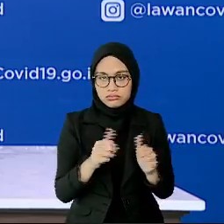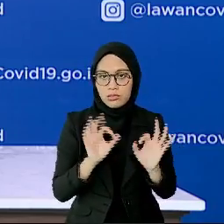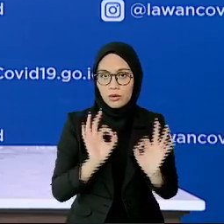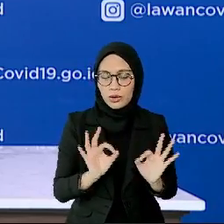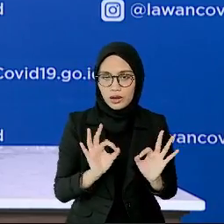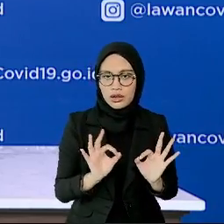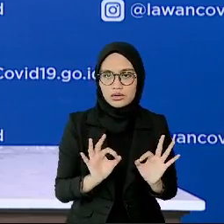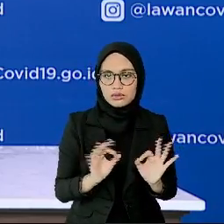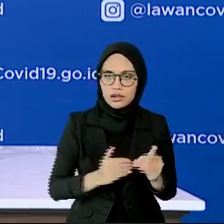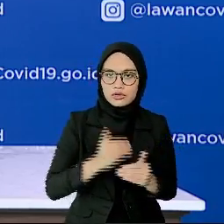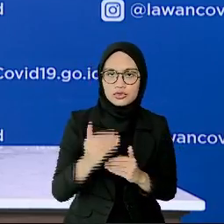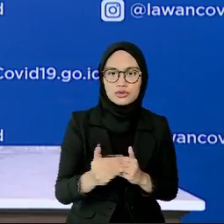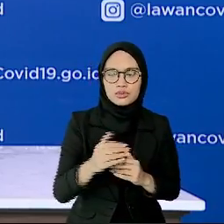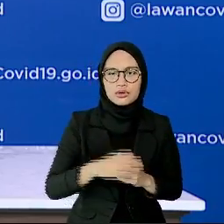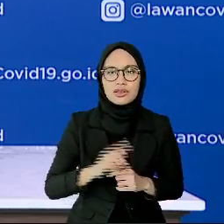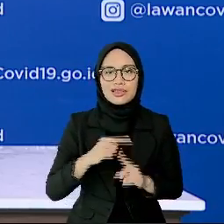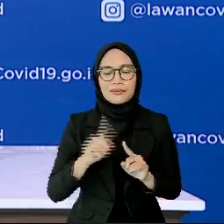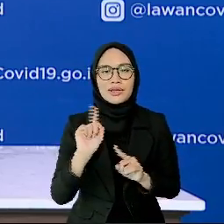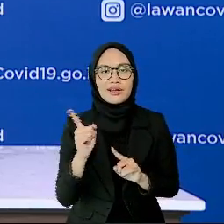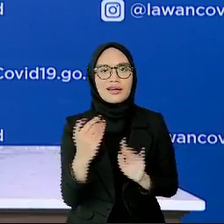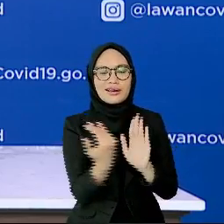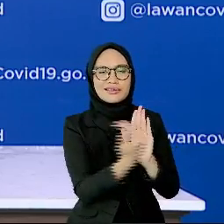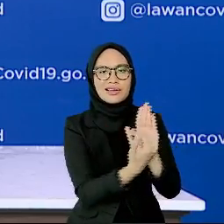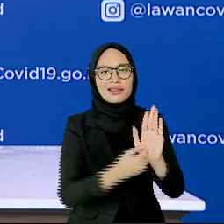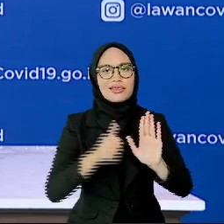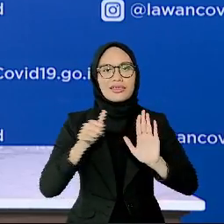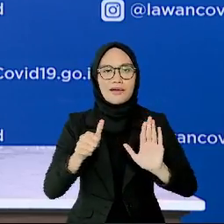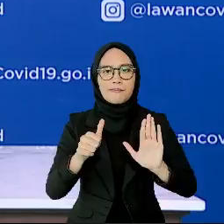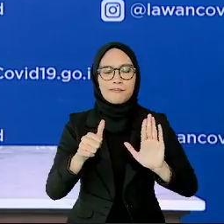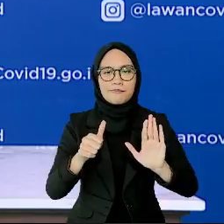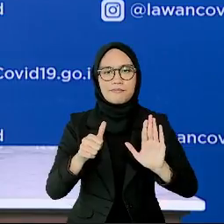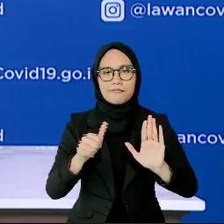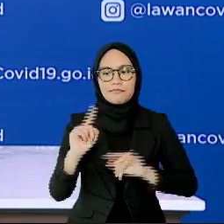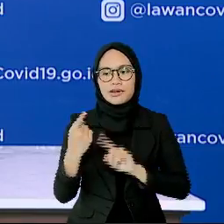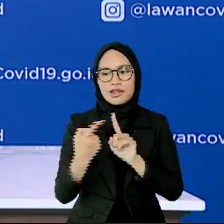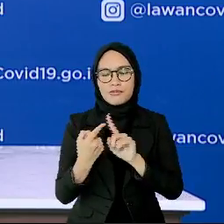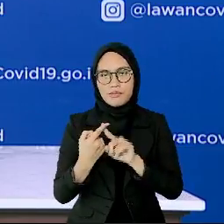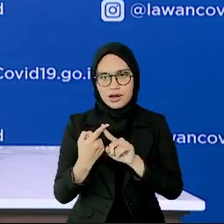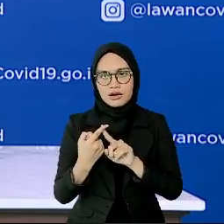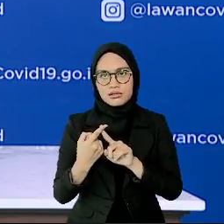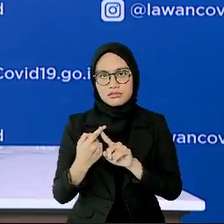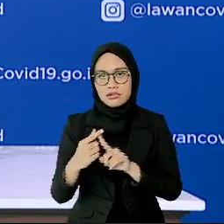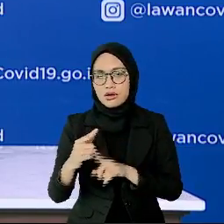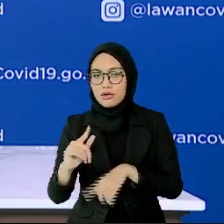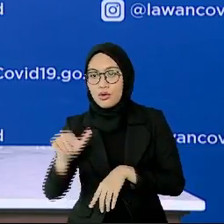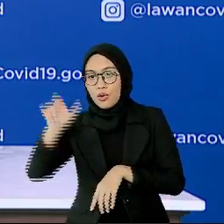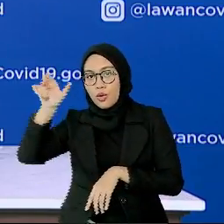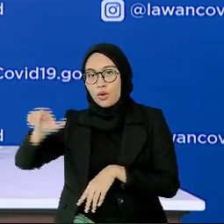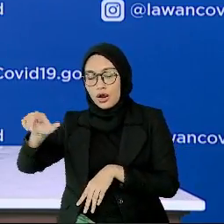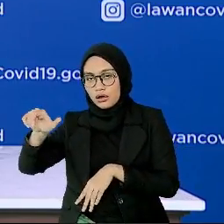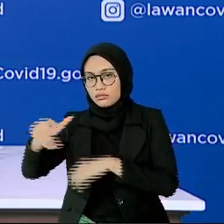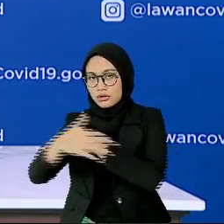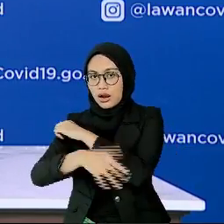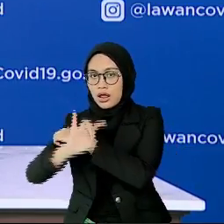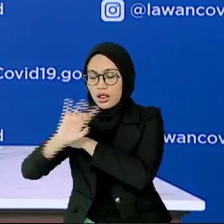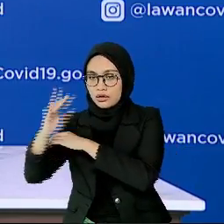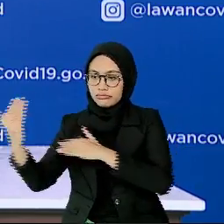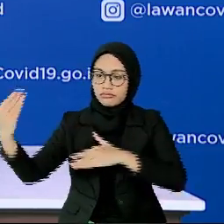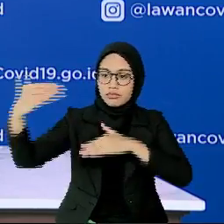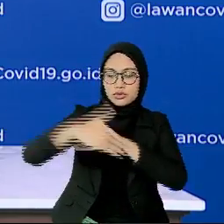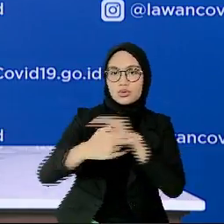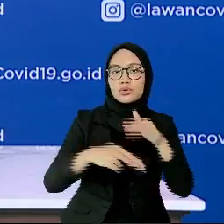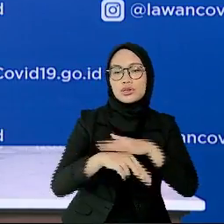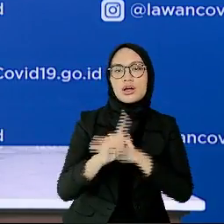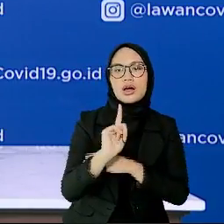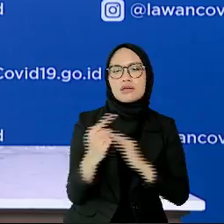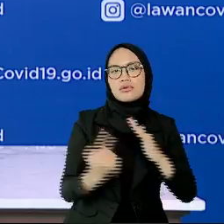Yang pertama, pelaku perjalanan internasional wajib menjalani karantina. Yang kedua, pelaku perjalanan